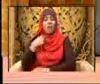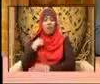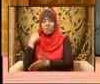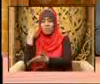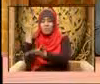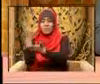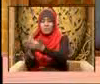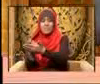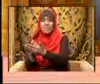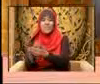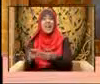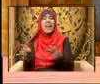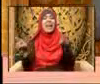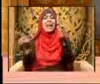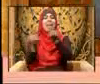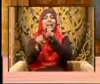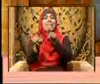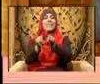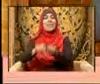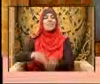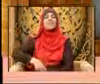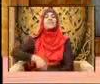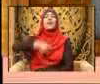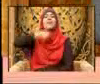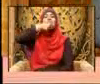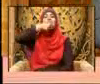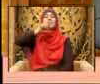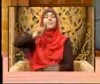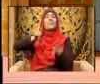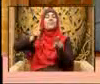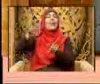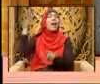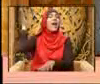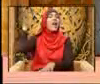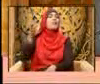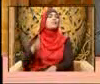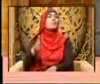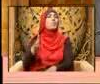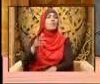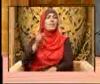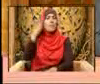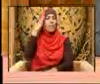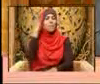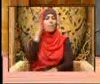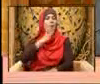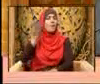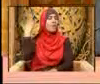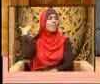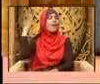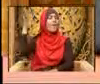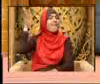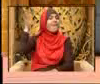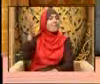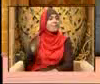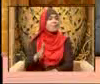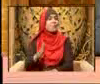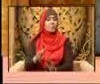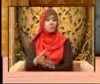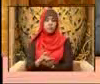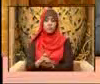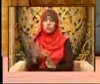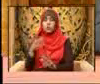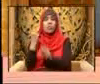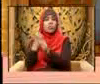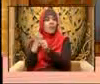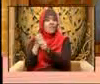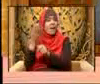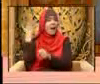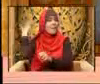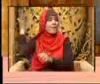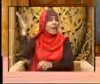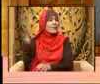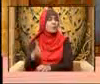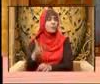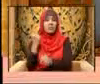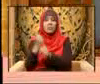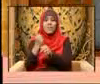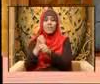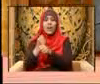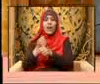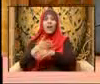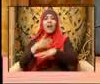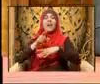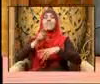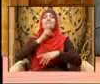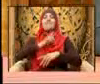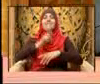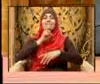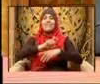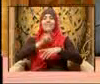داود عليه السلام كان يأكل من طعام يده. تعرف سيدنا داود عليه السلام ماذا كان يشتغل؟ كان يعمل حدادا،